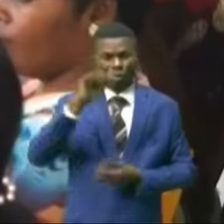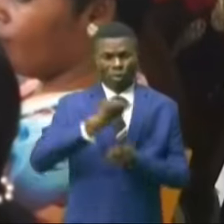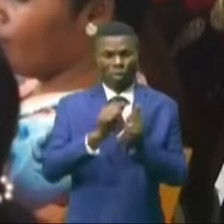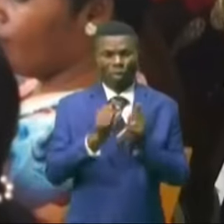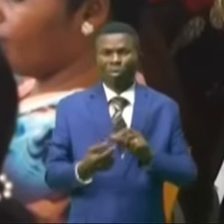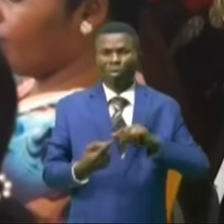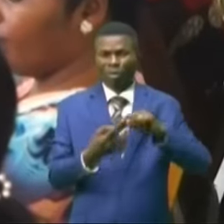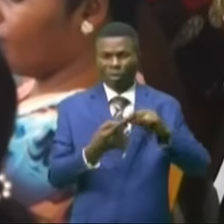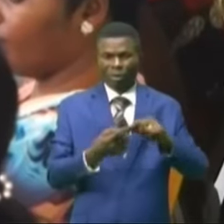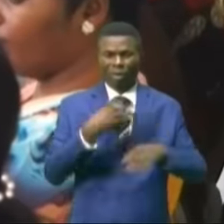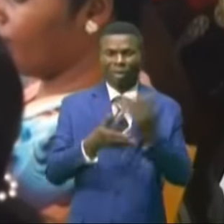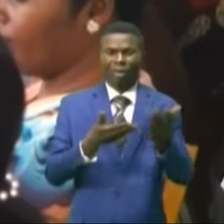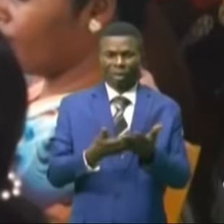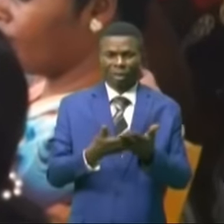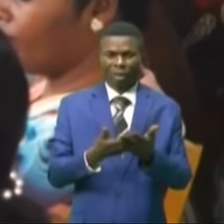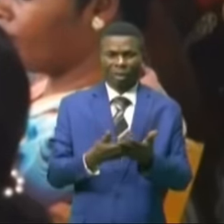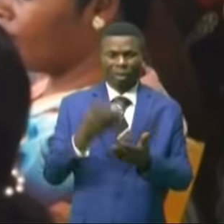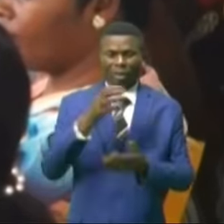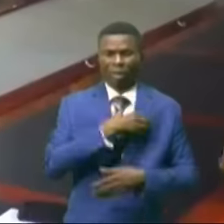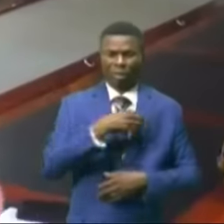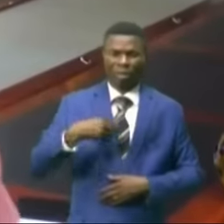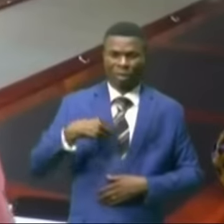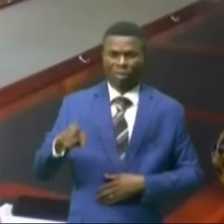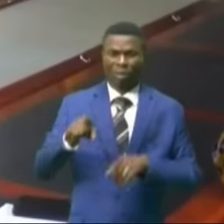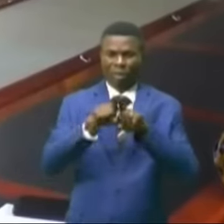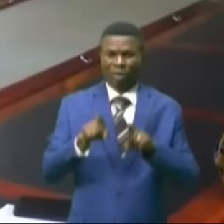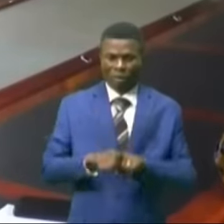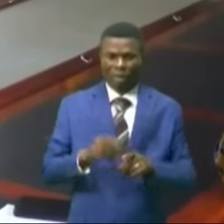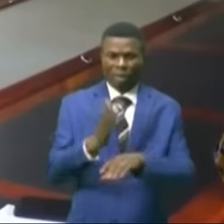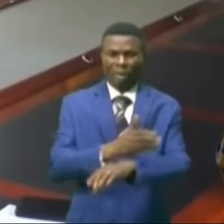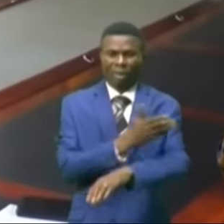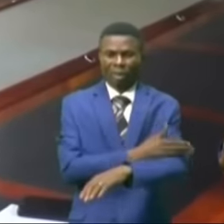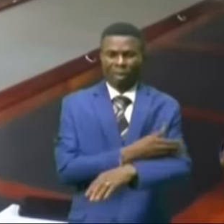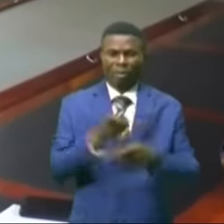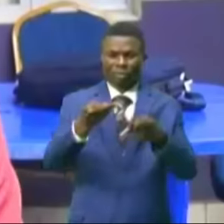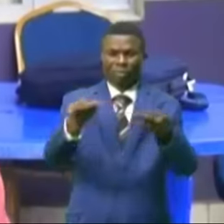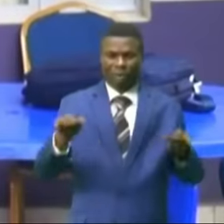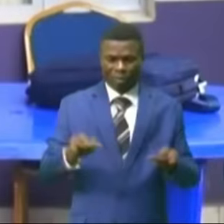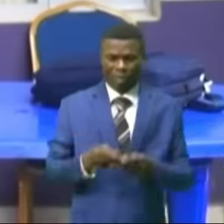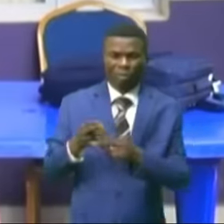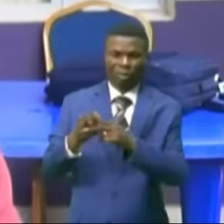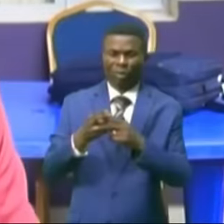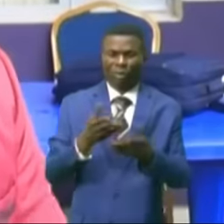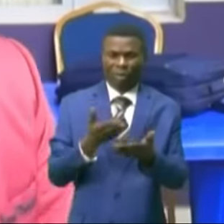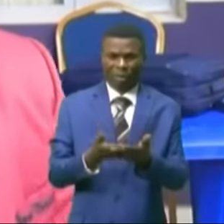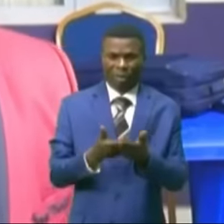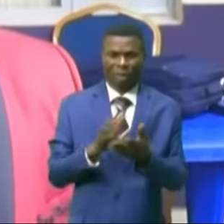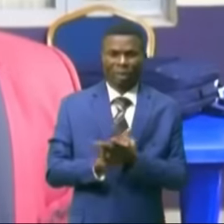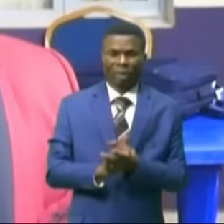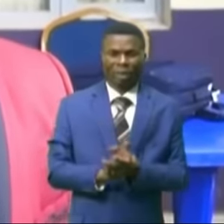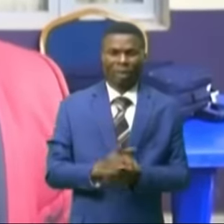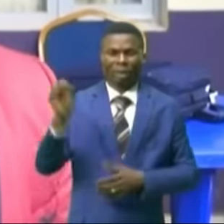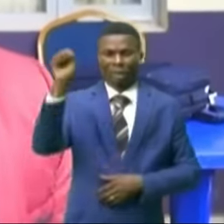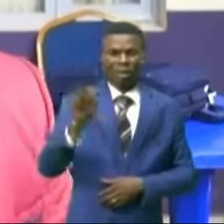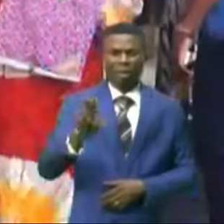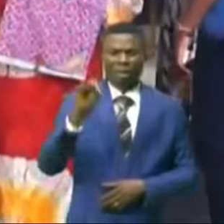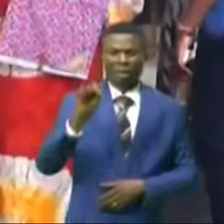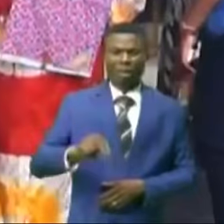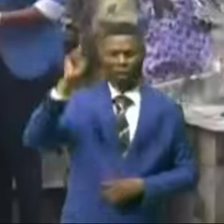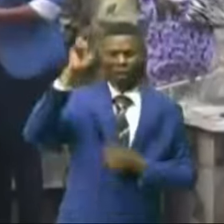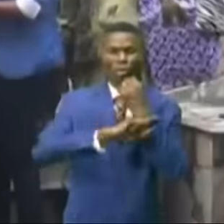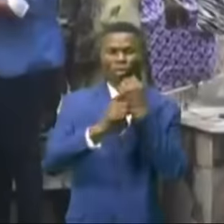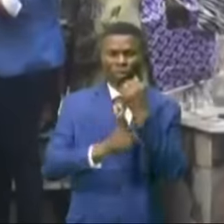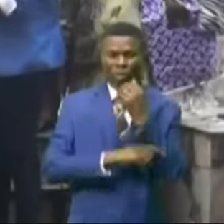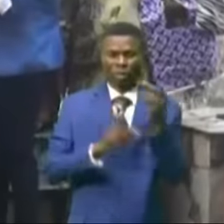particulière qu'il a toujours accordée à sa direction qui évolue dans un environnement d'insécurité. Notons que la SNEL Nord Kivu fait face